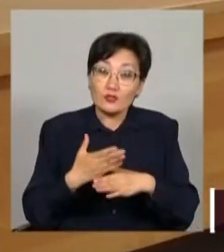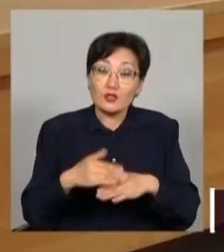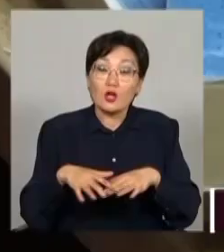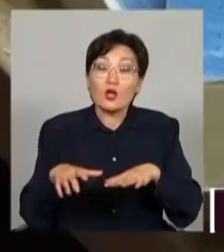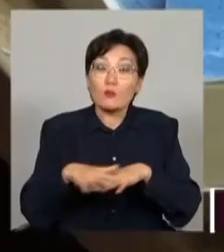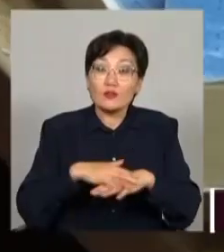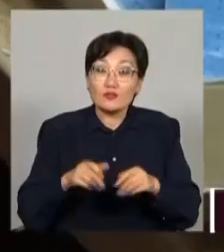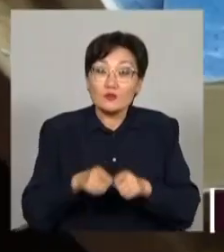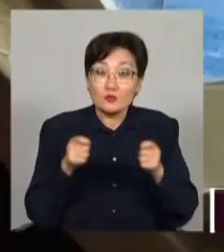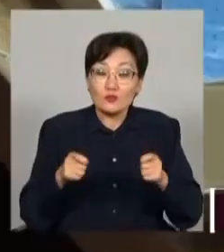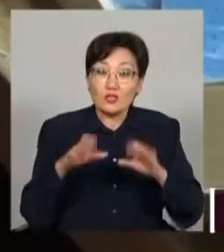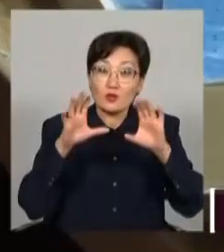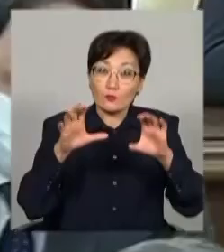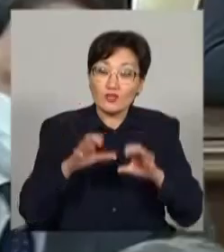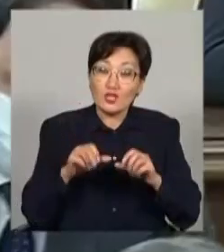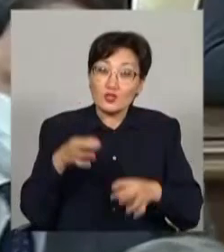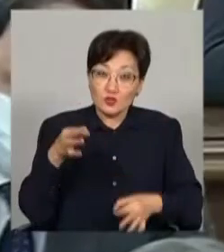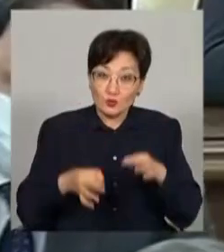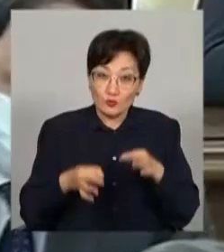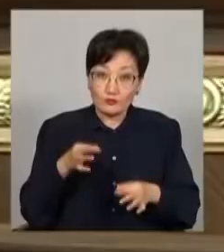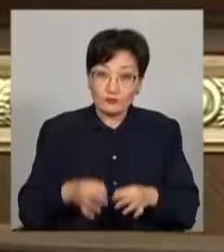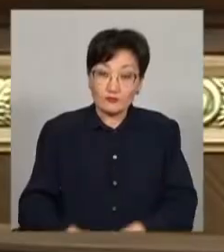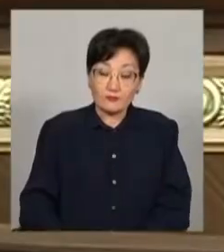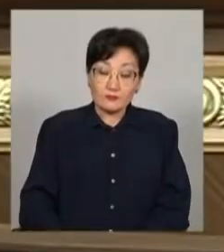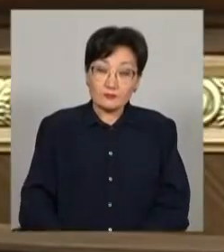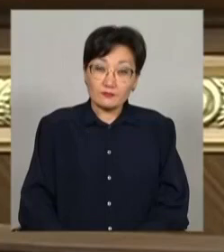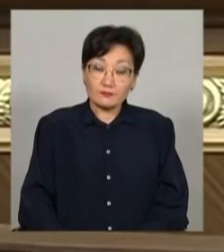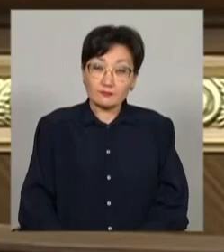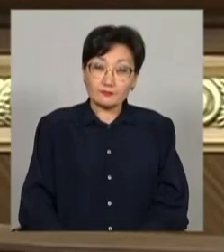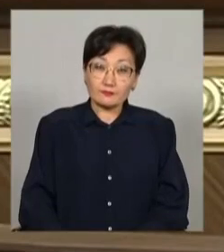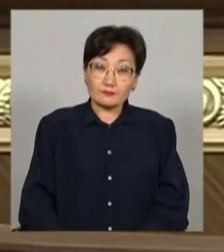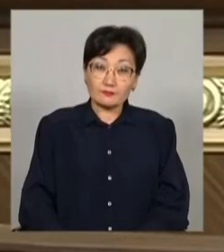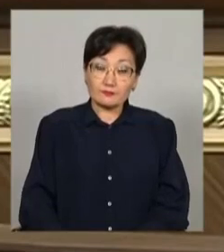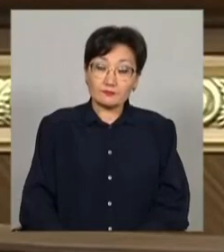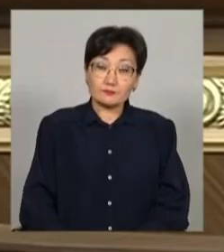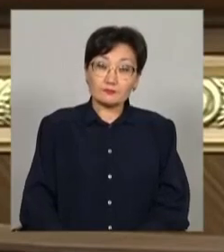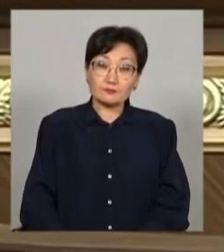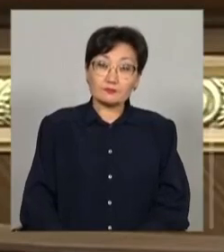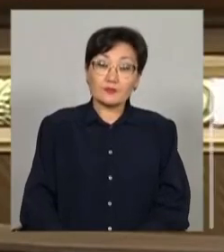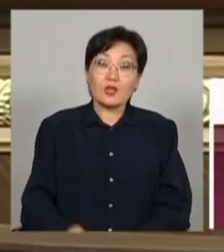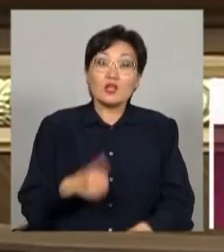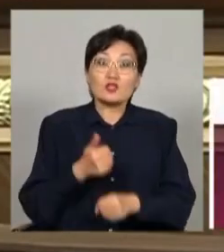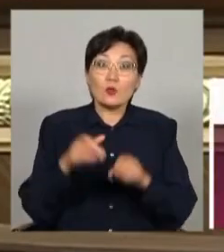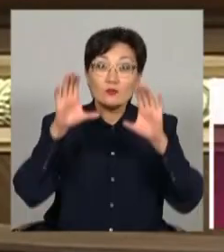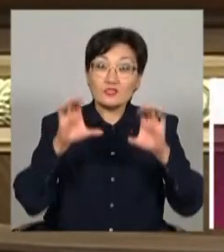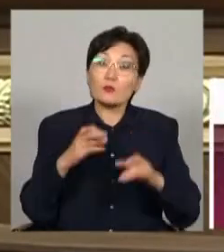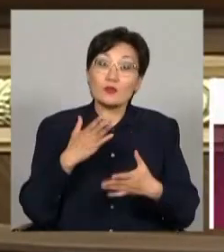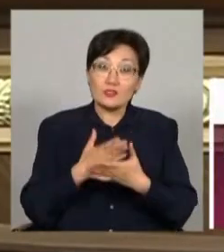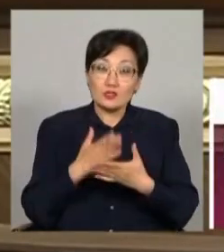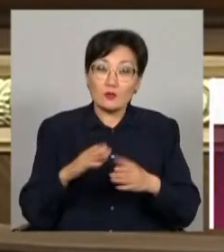президент поручил создать конституционный суд а то за мы съели нас дамба кульков тоже с новым 3g конституция является